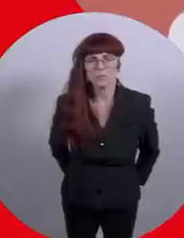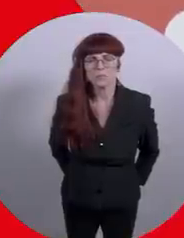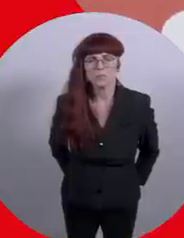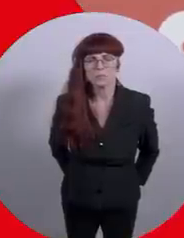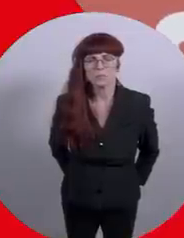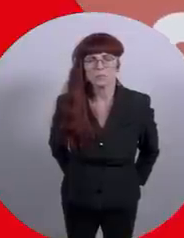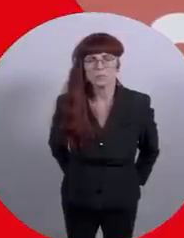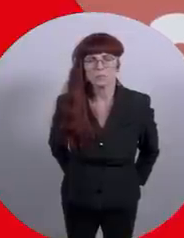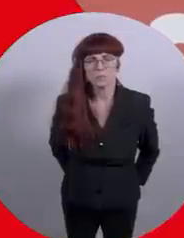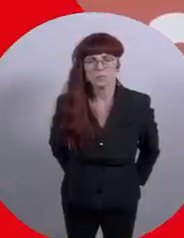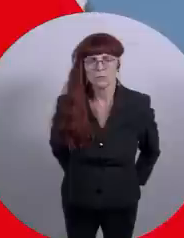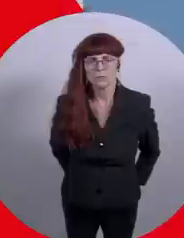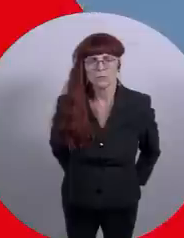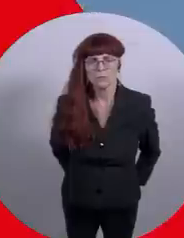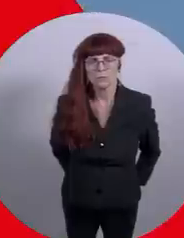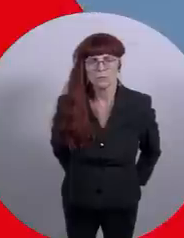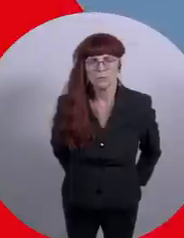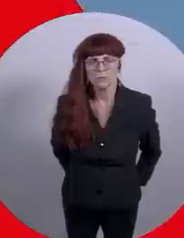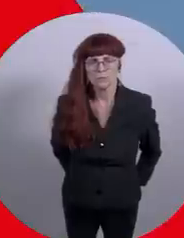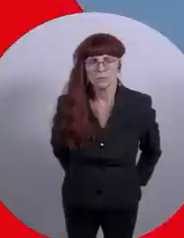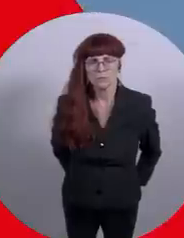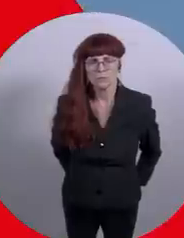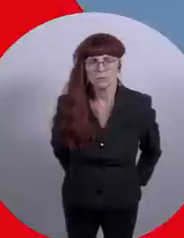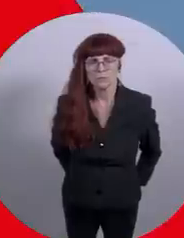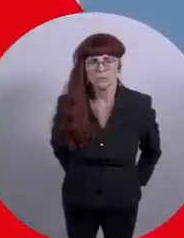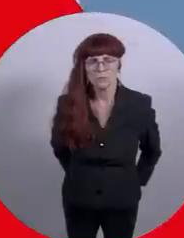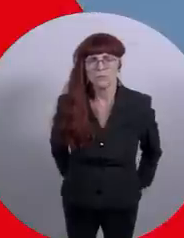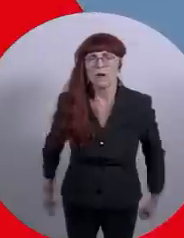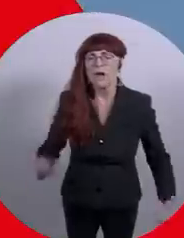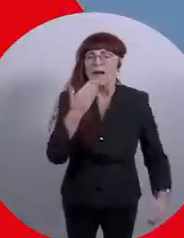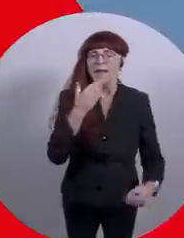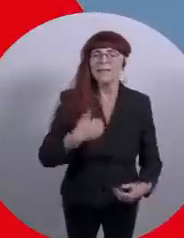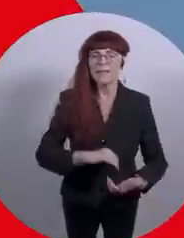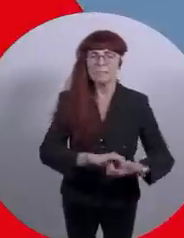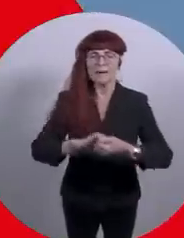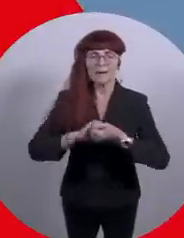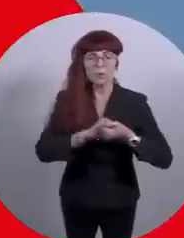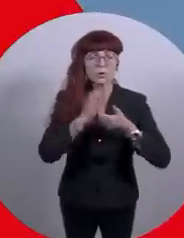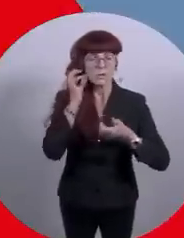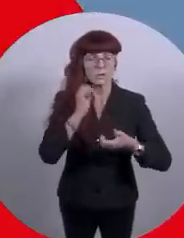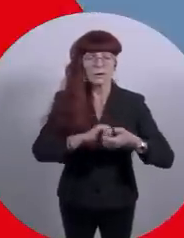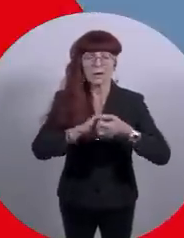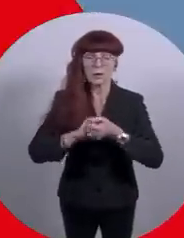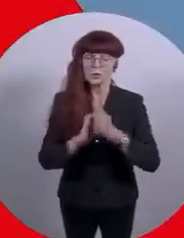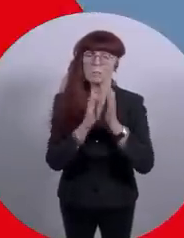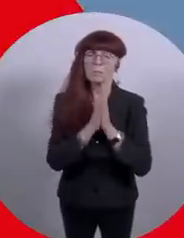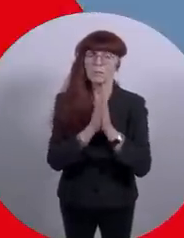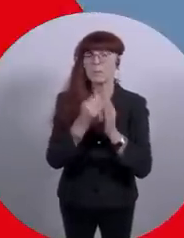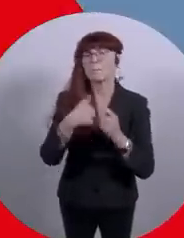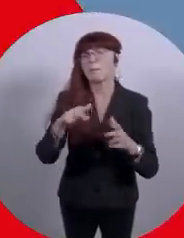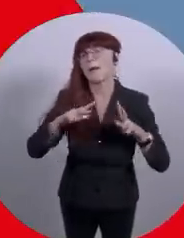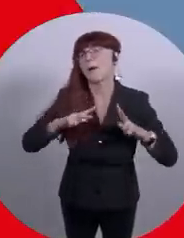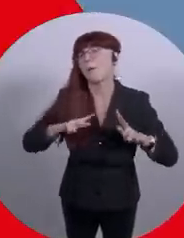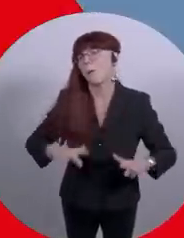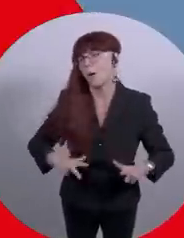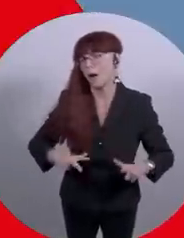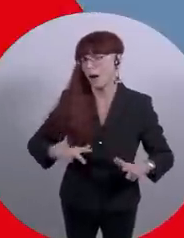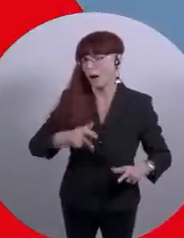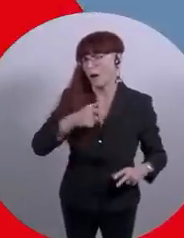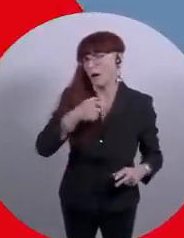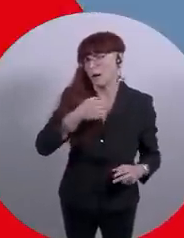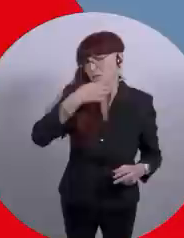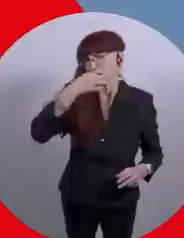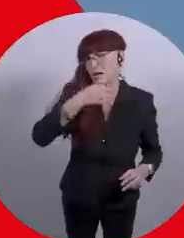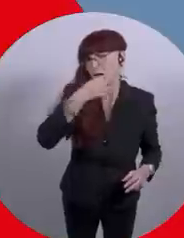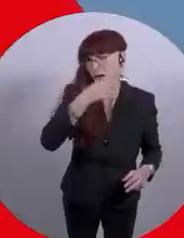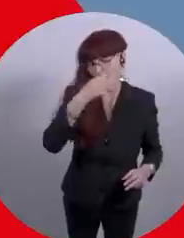liebe Genossen und Genossen nicht ersuche euch ein bisschen für mehr Ruhe Herrinnen während den Wortmeldungen auch